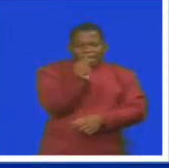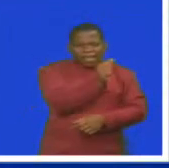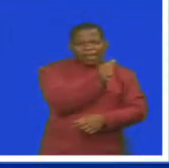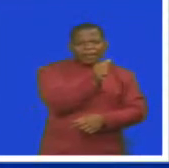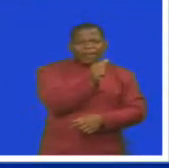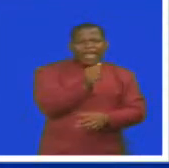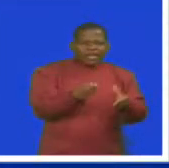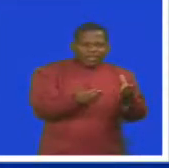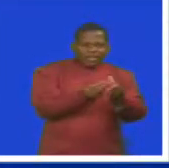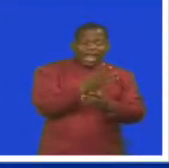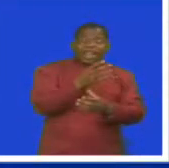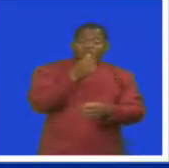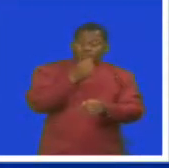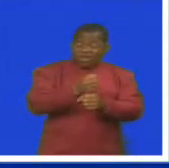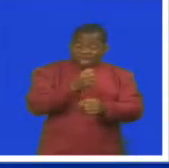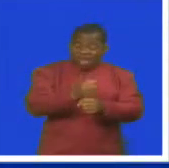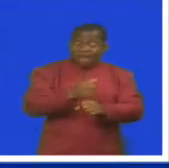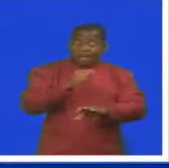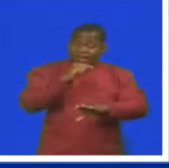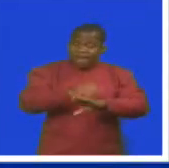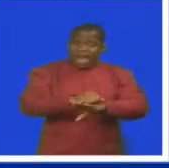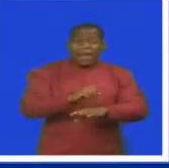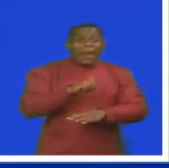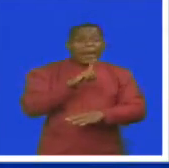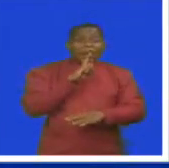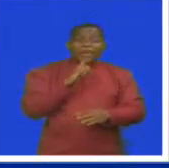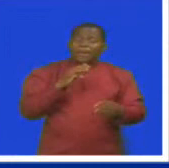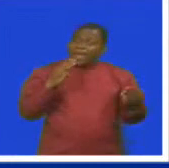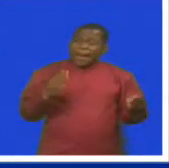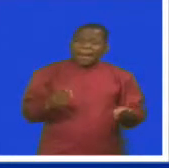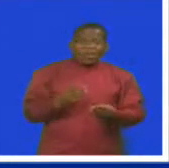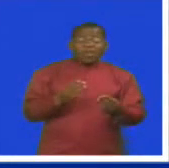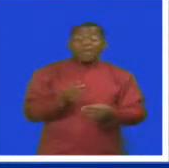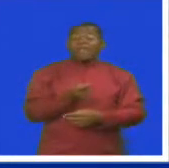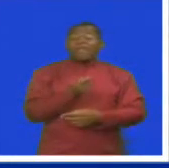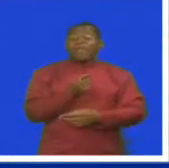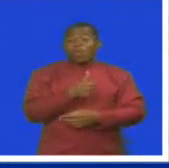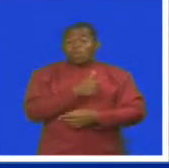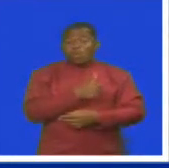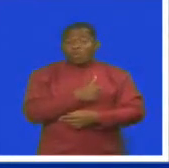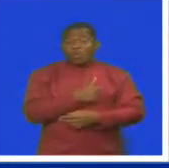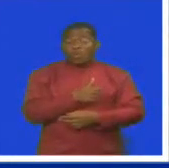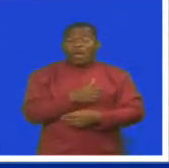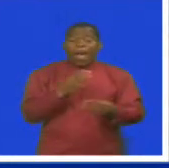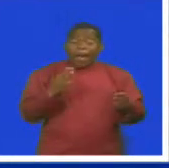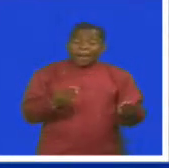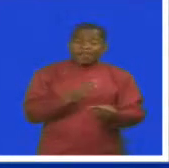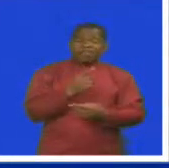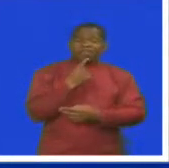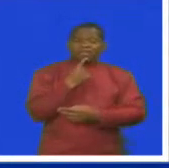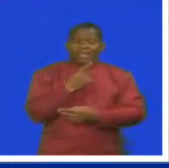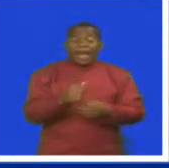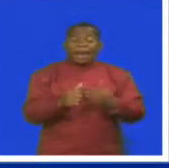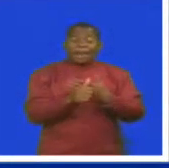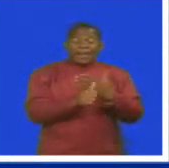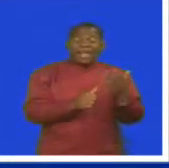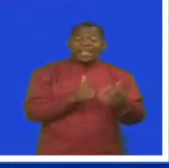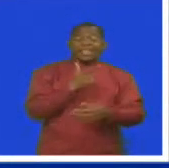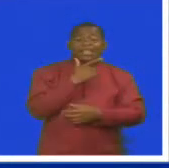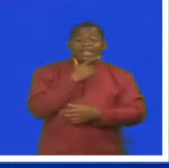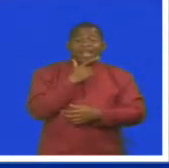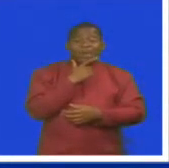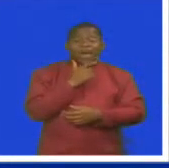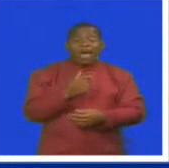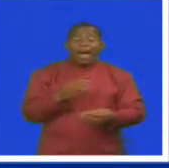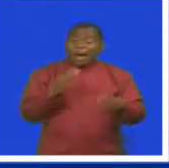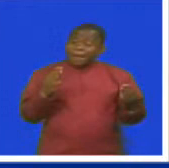akulayisheke kude labantu angisho bathi lamanye ama owner ngDecember abantu sebaningi but still bantu asibabona so let moto lokusebuye tonga